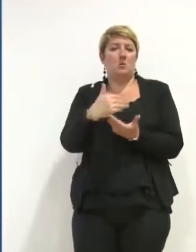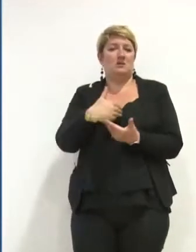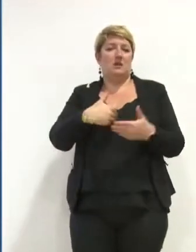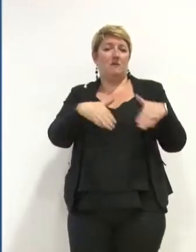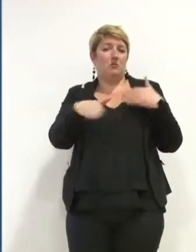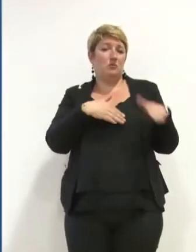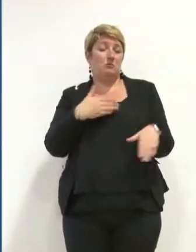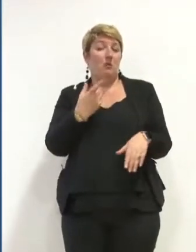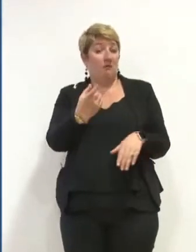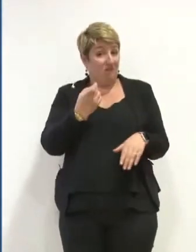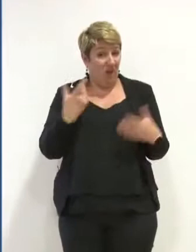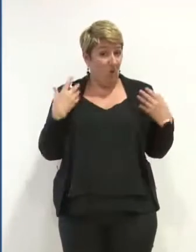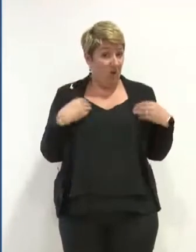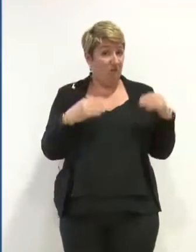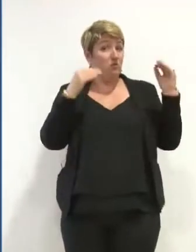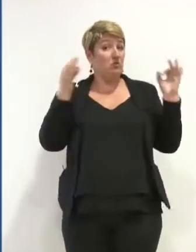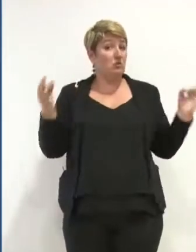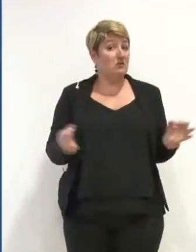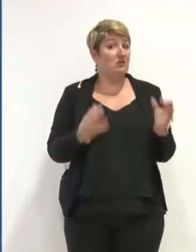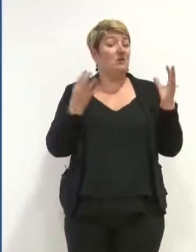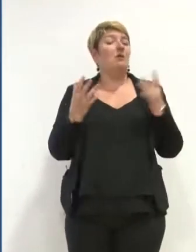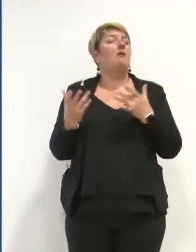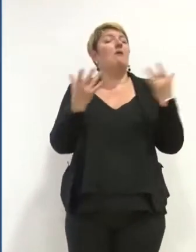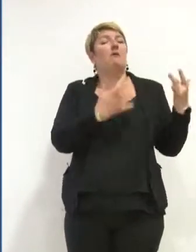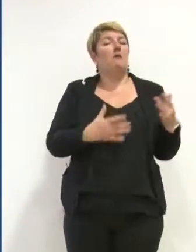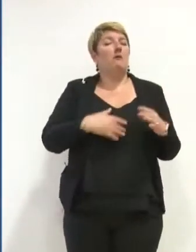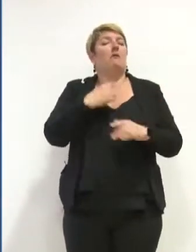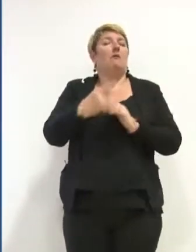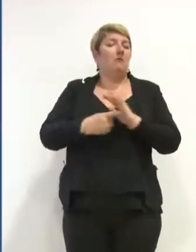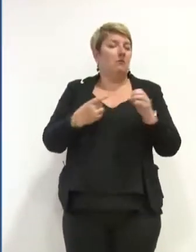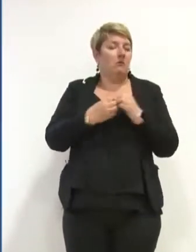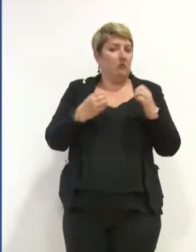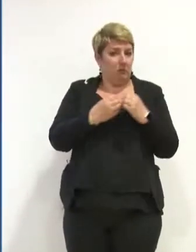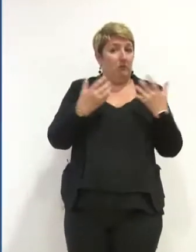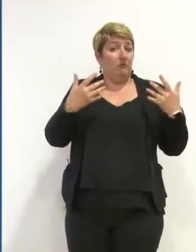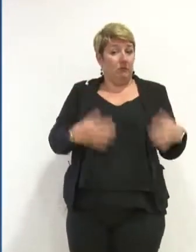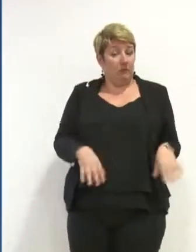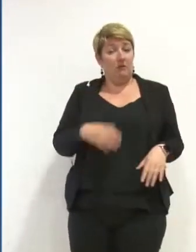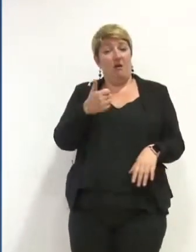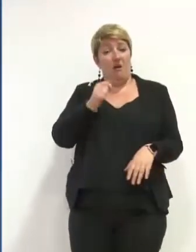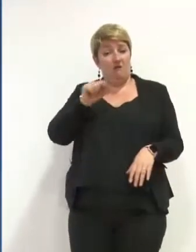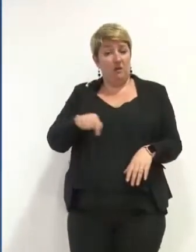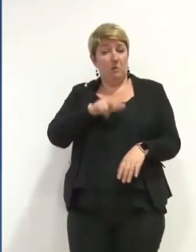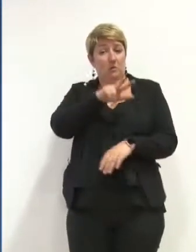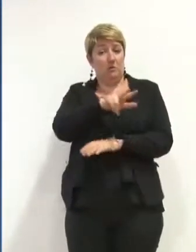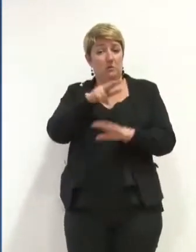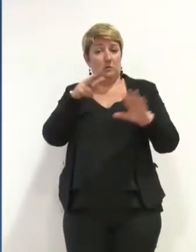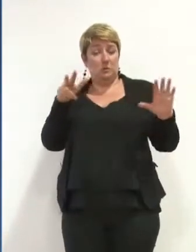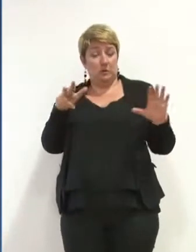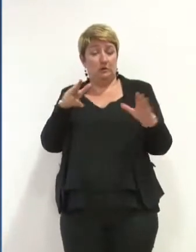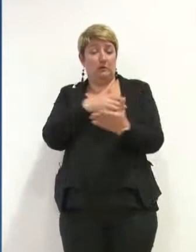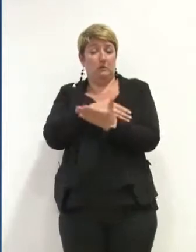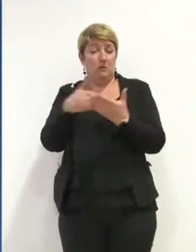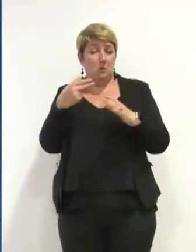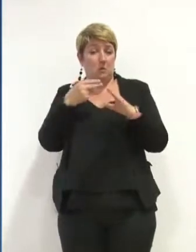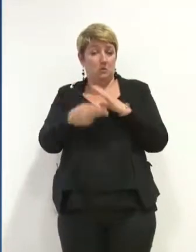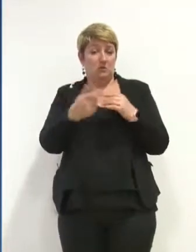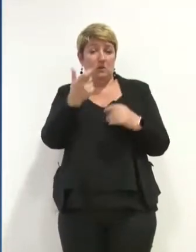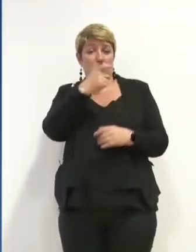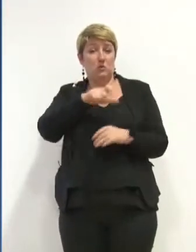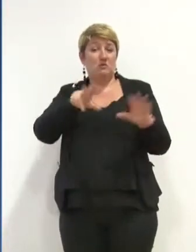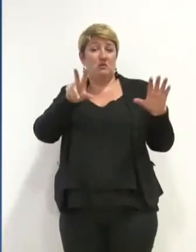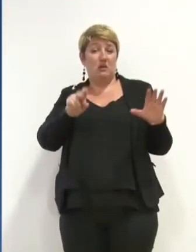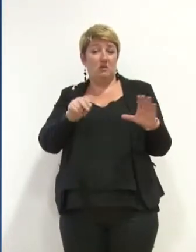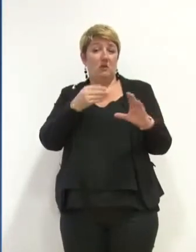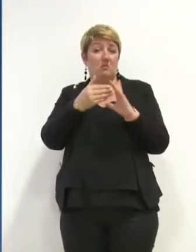sessions exceptionnelles après retraitement est de 1,38 million d'euros, soit 280 000 euros de mieux par rapport au vote